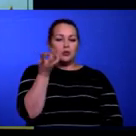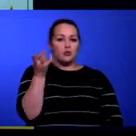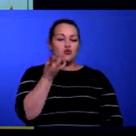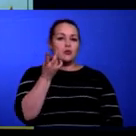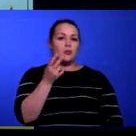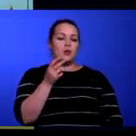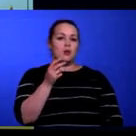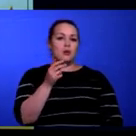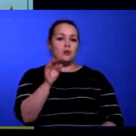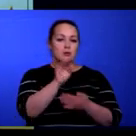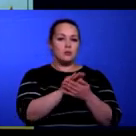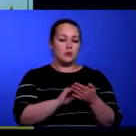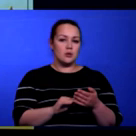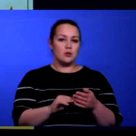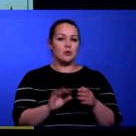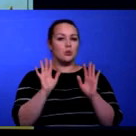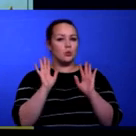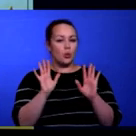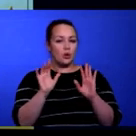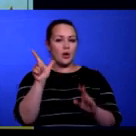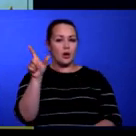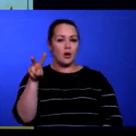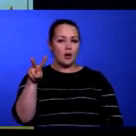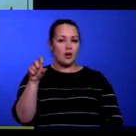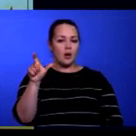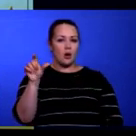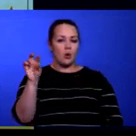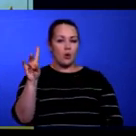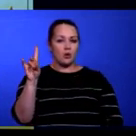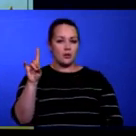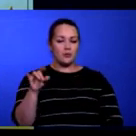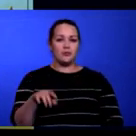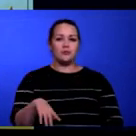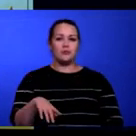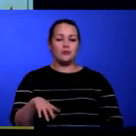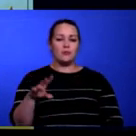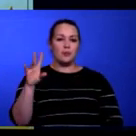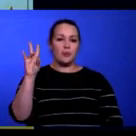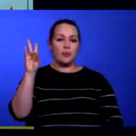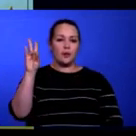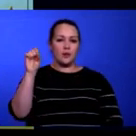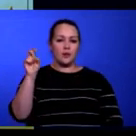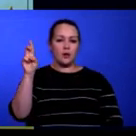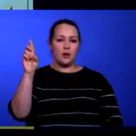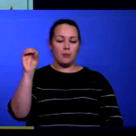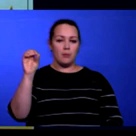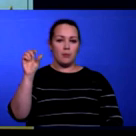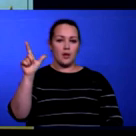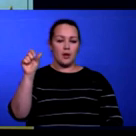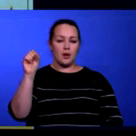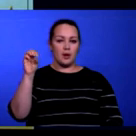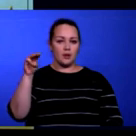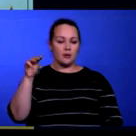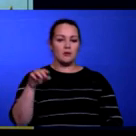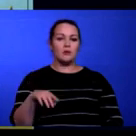глаголы а что же они написали парит набегает но вспомните